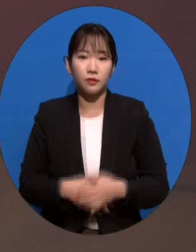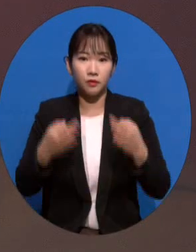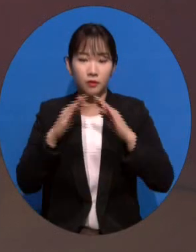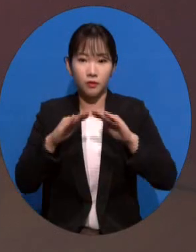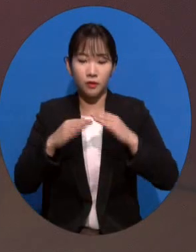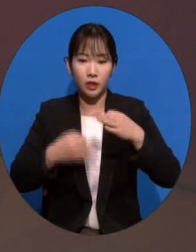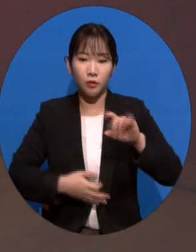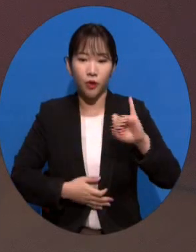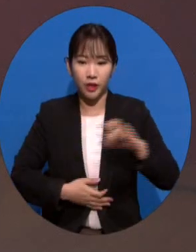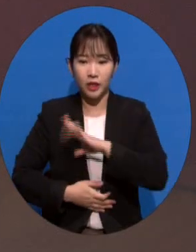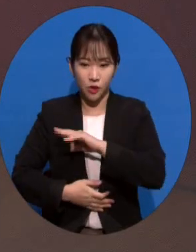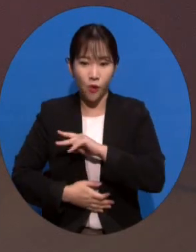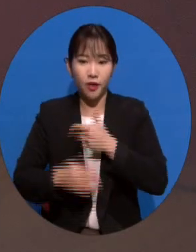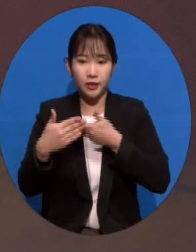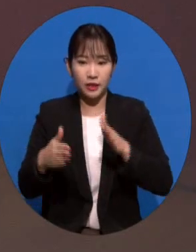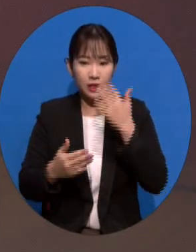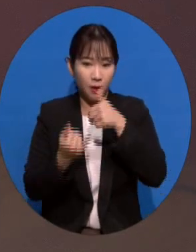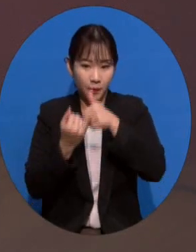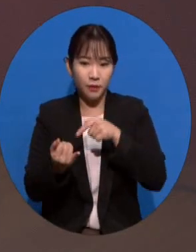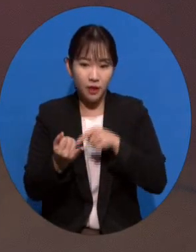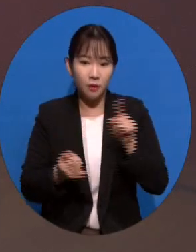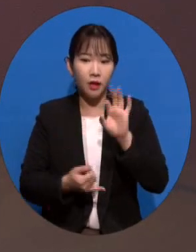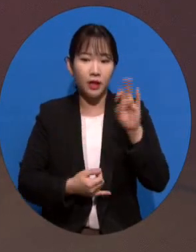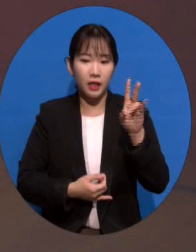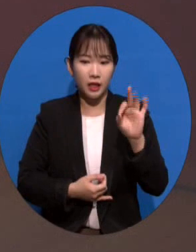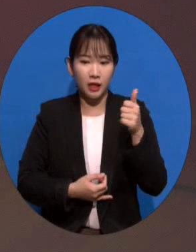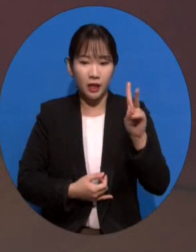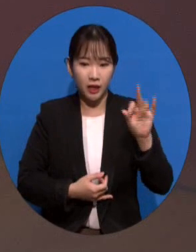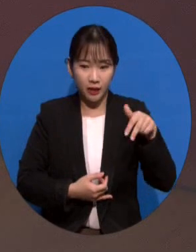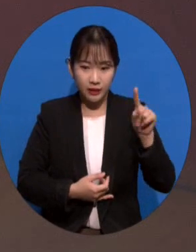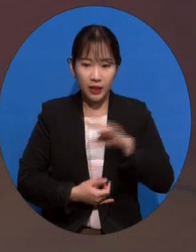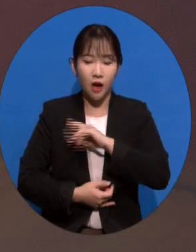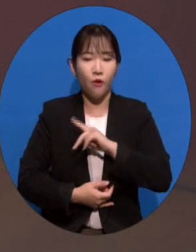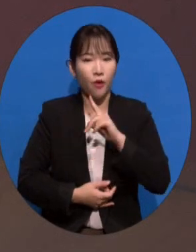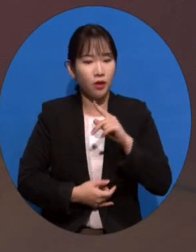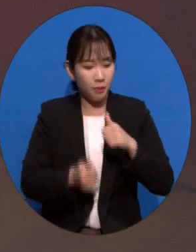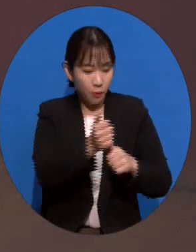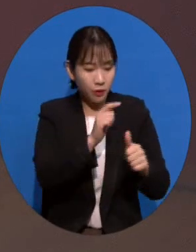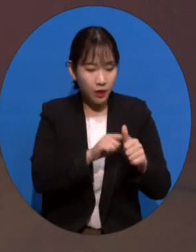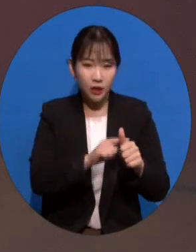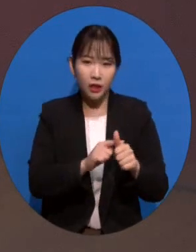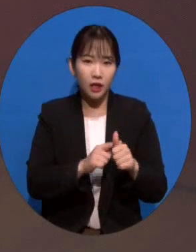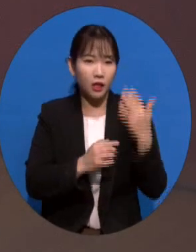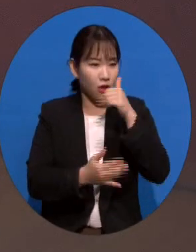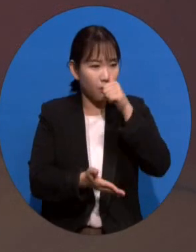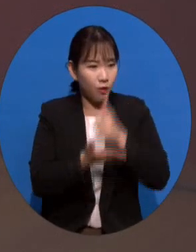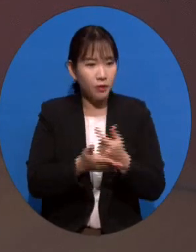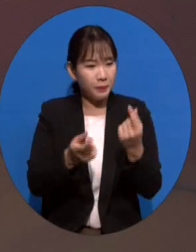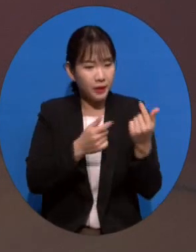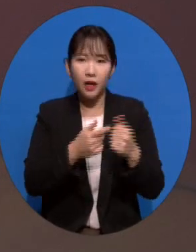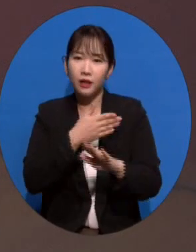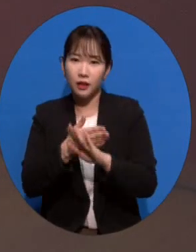김원희 의원실 보좌관의 성범죄는 지난해 양향자 의원 보좌진의 성범죄와 닮아있기도 또 약간 다르기도